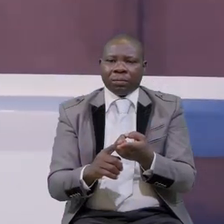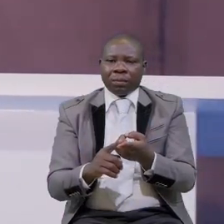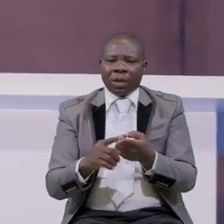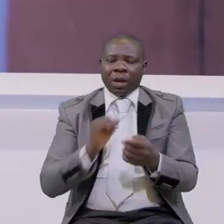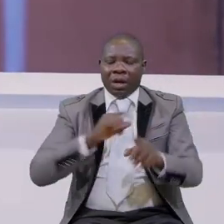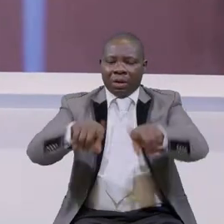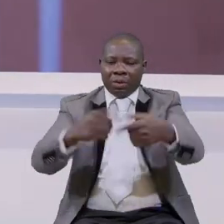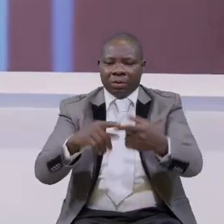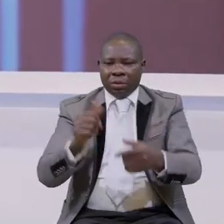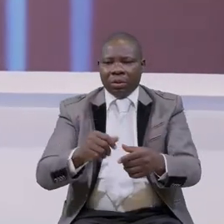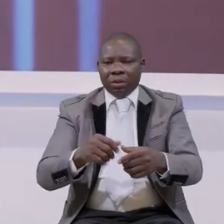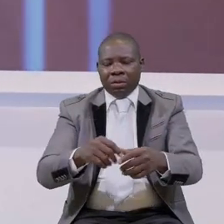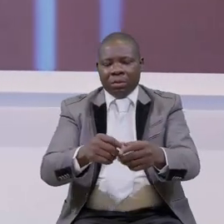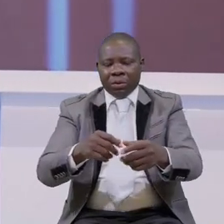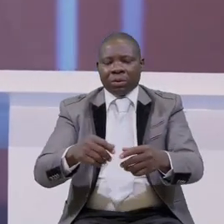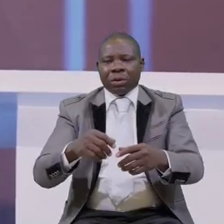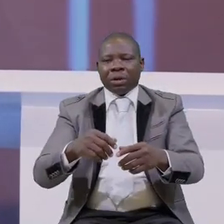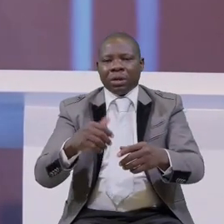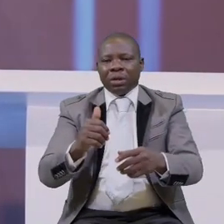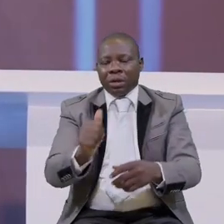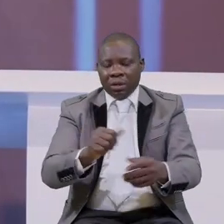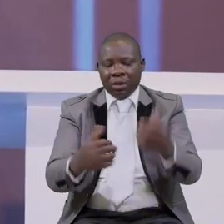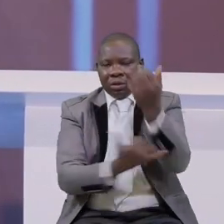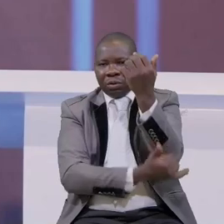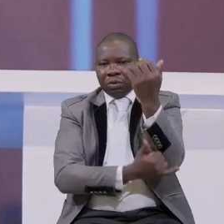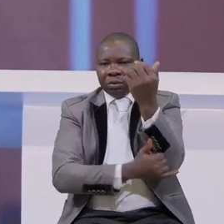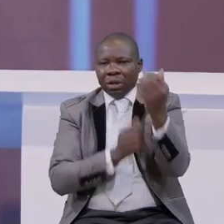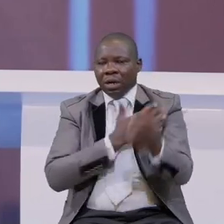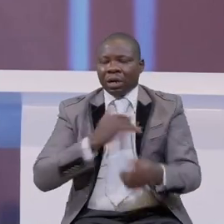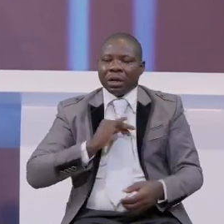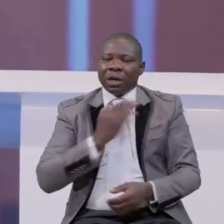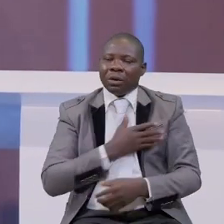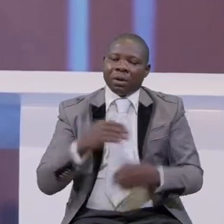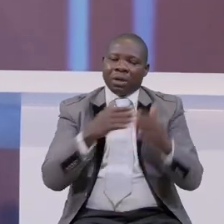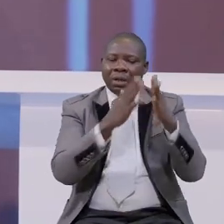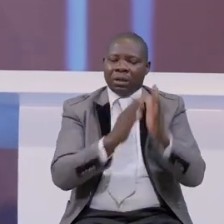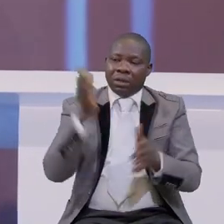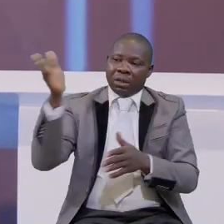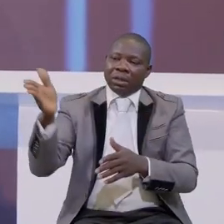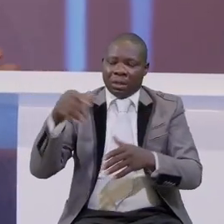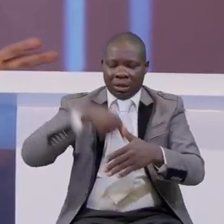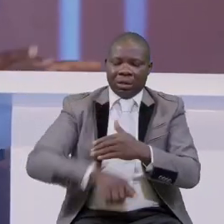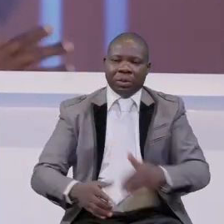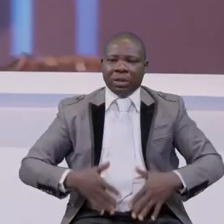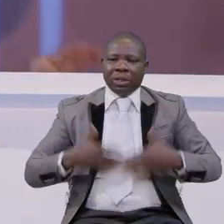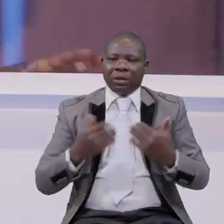J'étais allé dans un pays donné. Notre pasteur qui est là-bas, de la vie